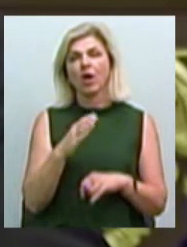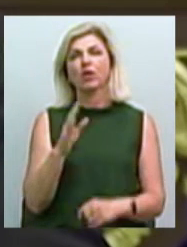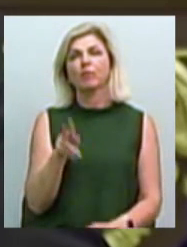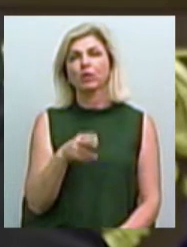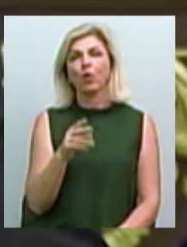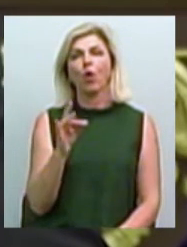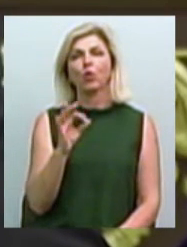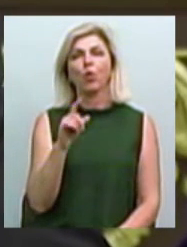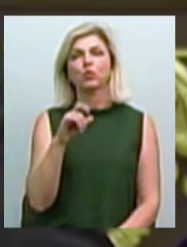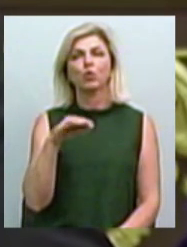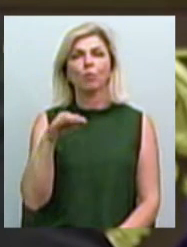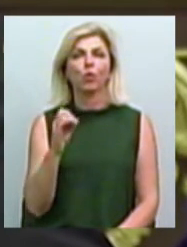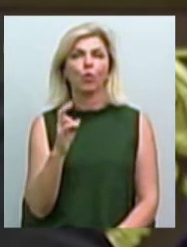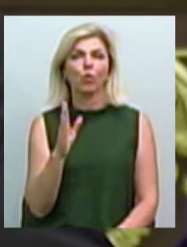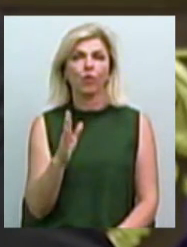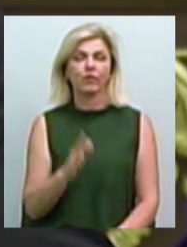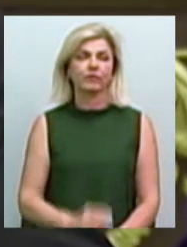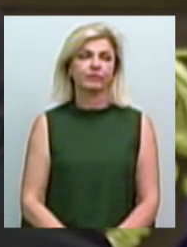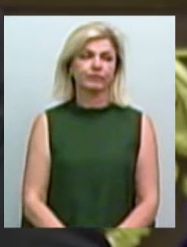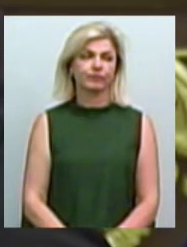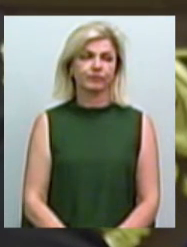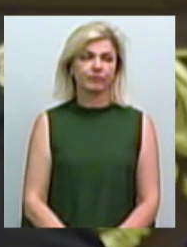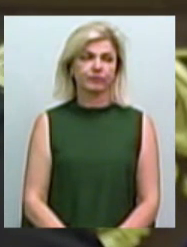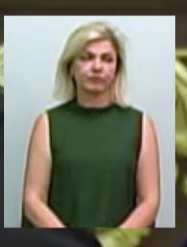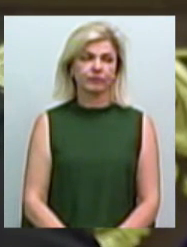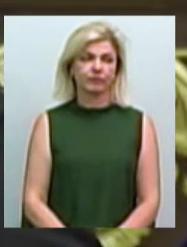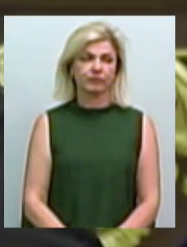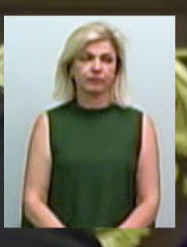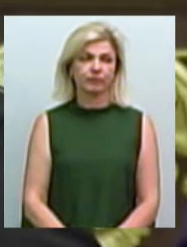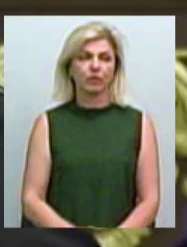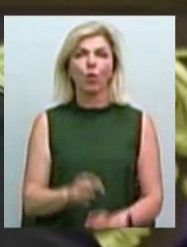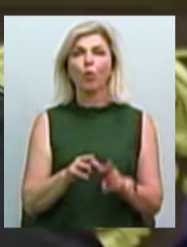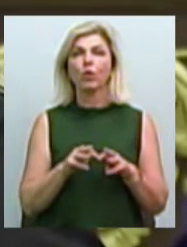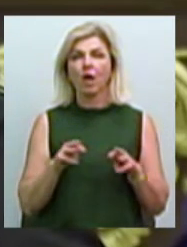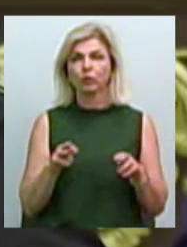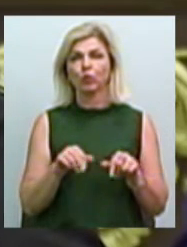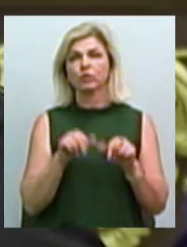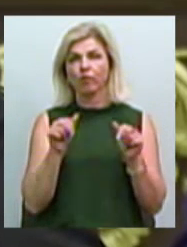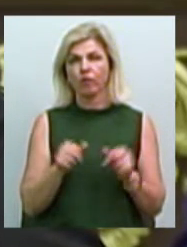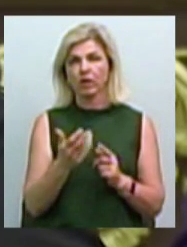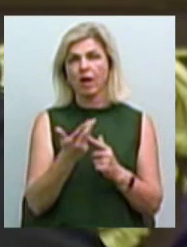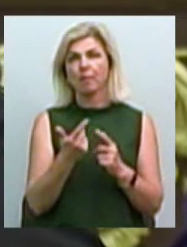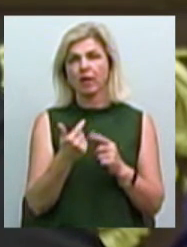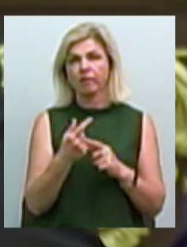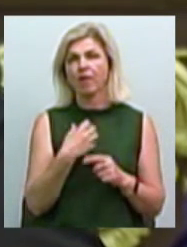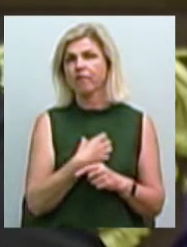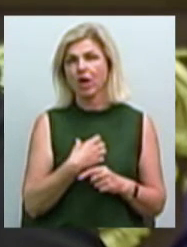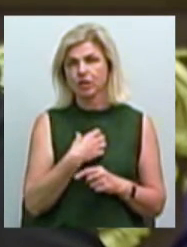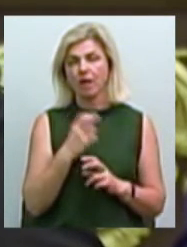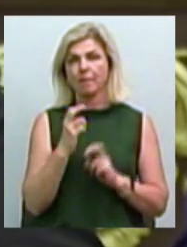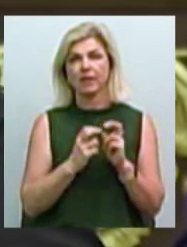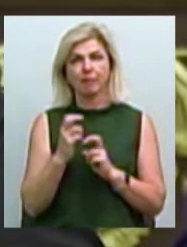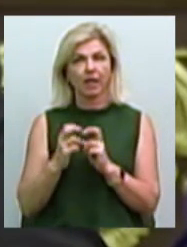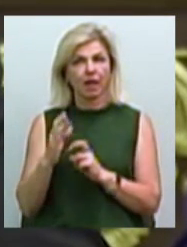Разумков, голова депутатської фракції «Слуга народу» Давид Арахамія. Уряду сформувати перелік стратегічних